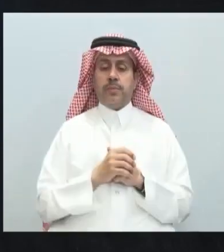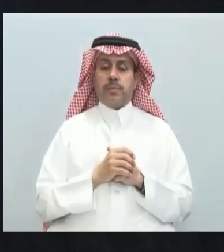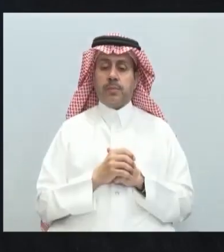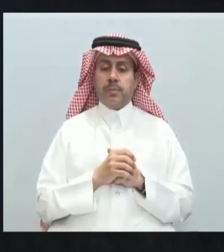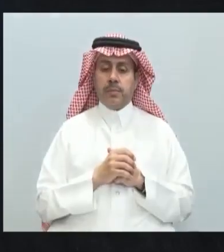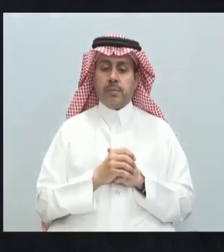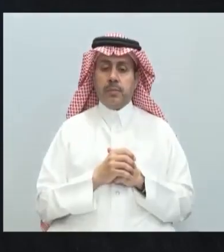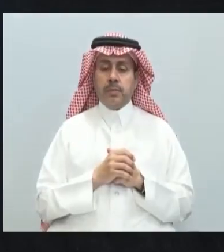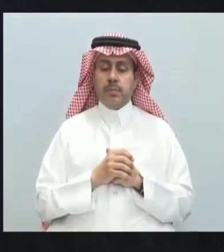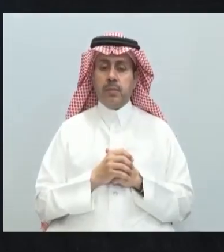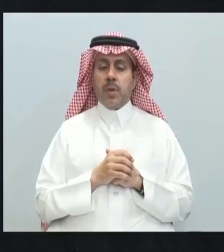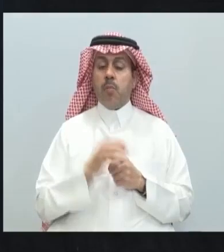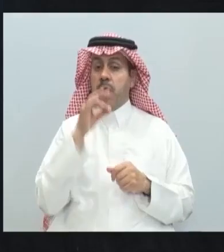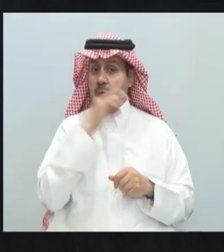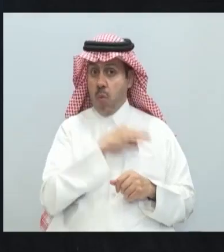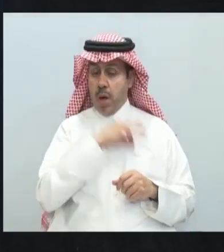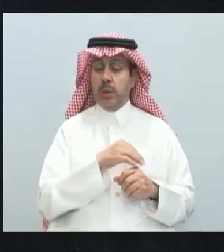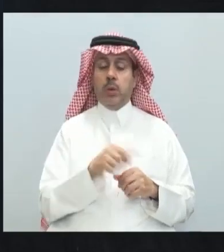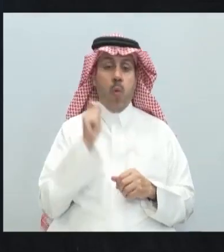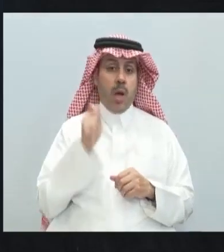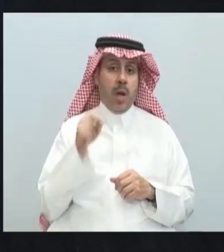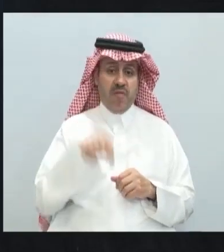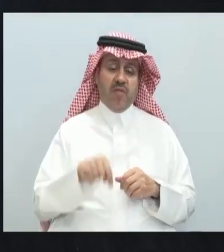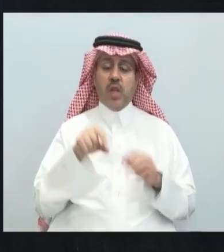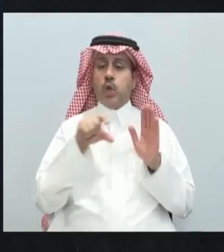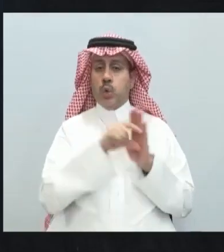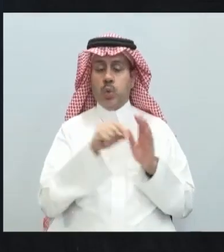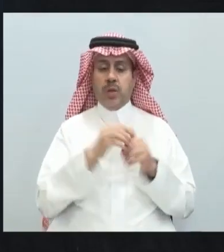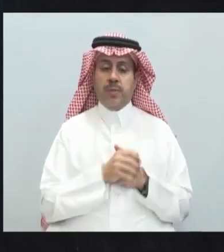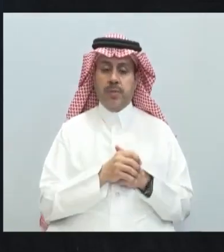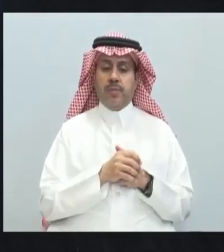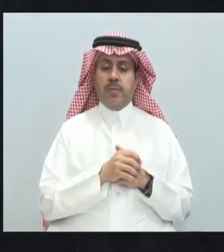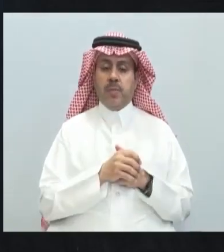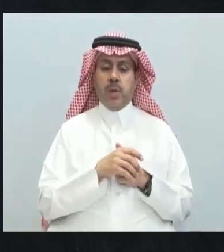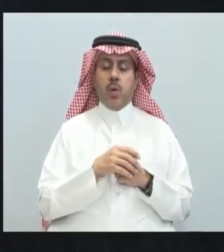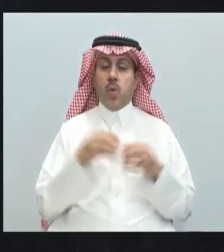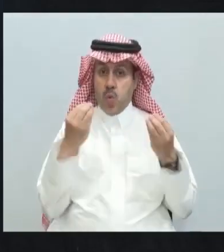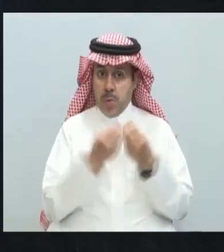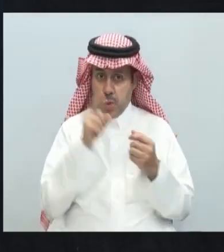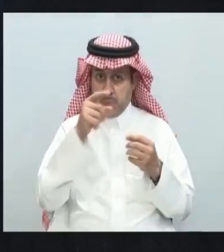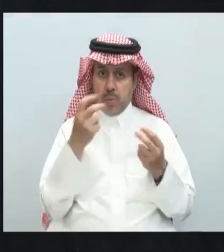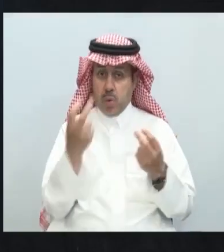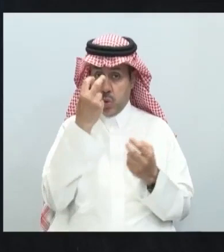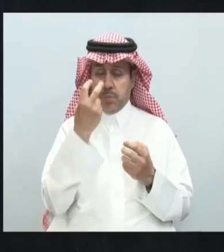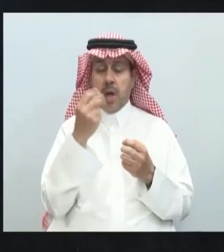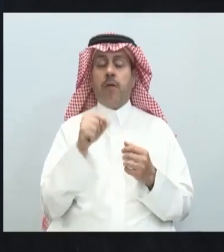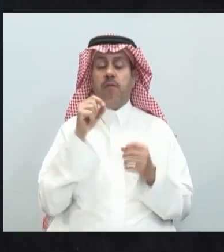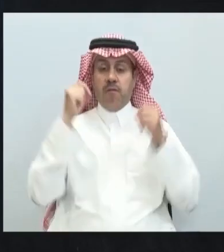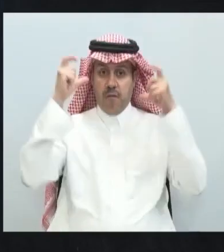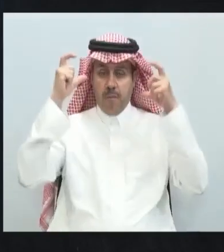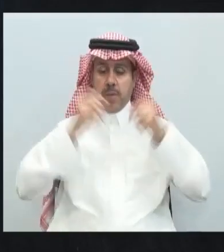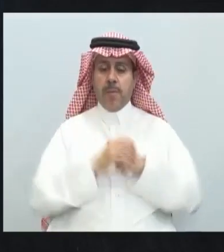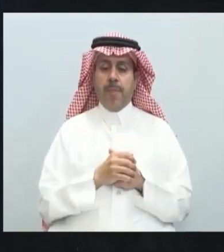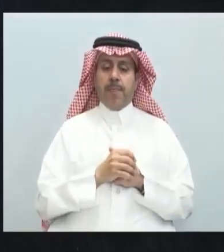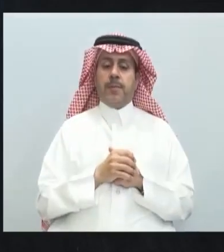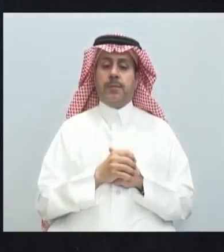ابرز واهم الفوائد والاحكام من هذه الايات فكونوا معي في تامل وتدبر لهذه الايات على